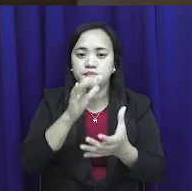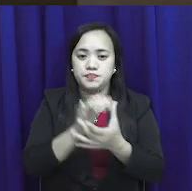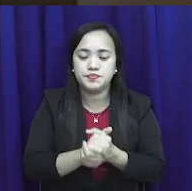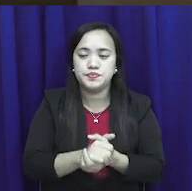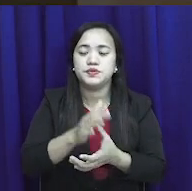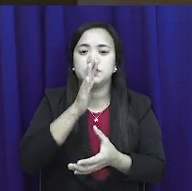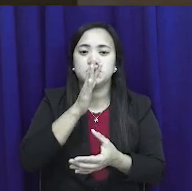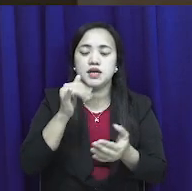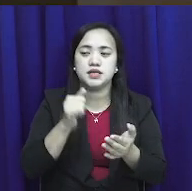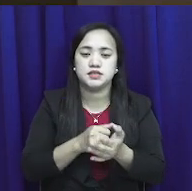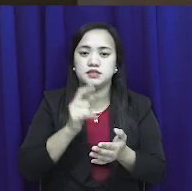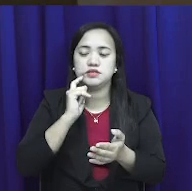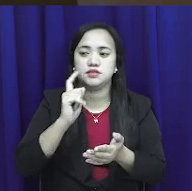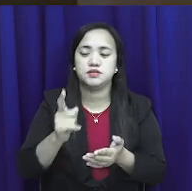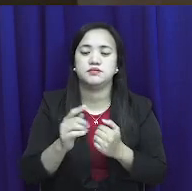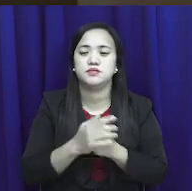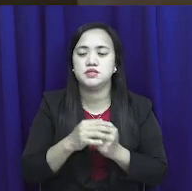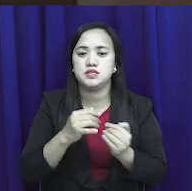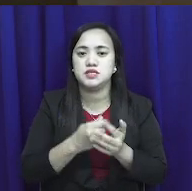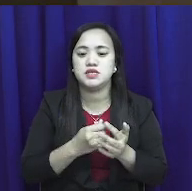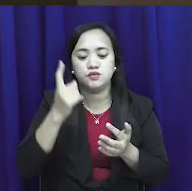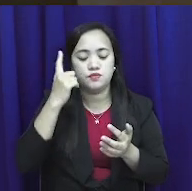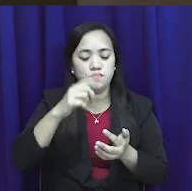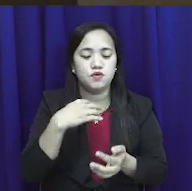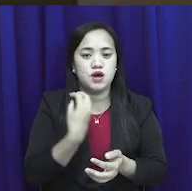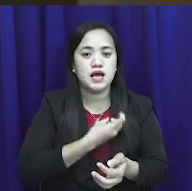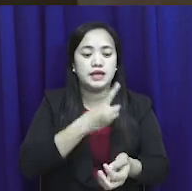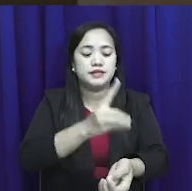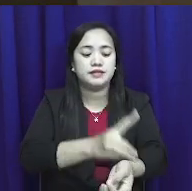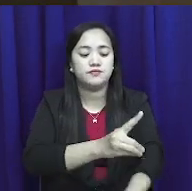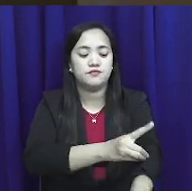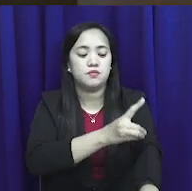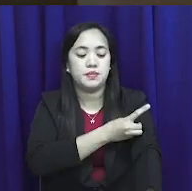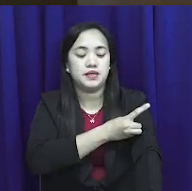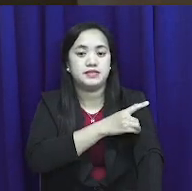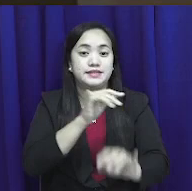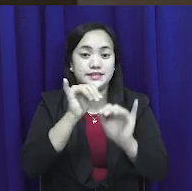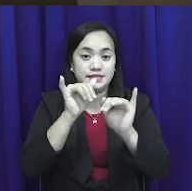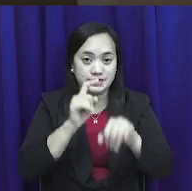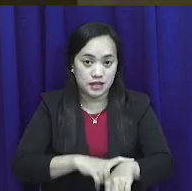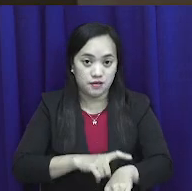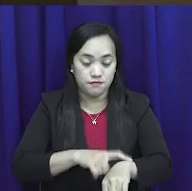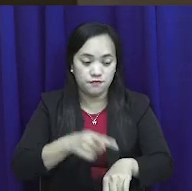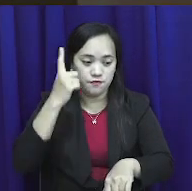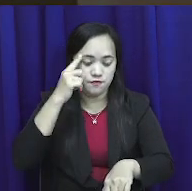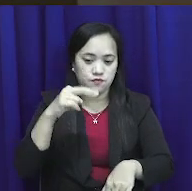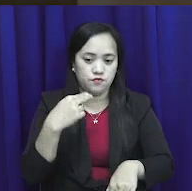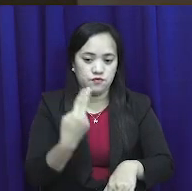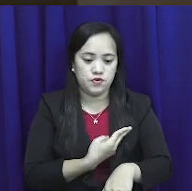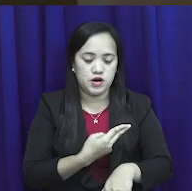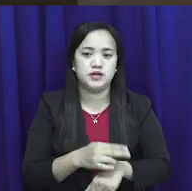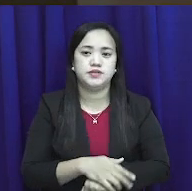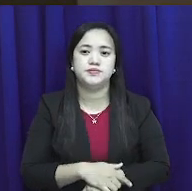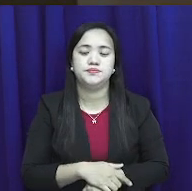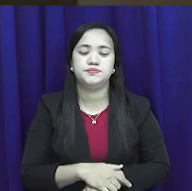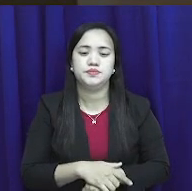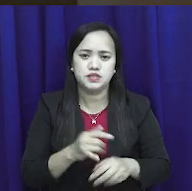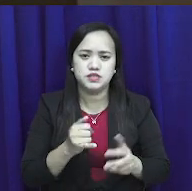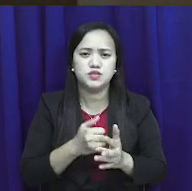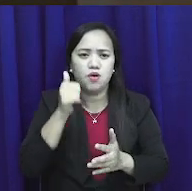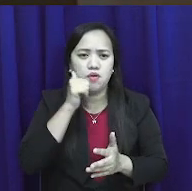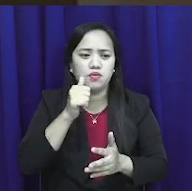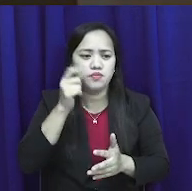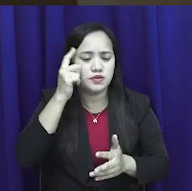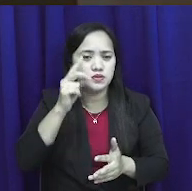said a while ago this is for our developmental stage Amen ito para sa develop natin kaya